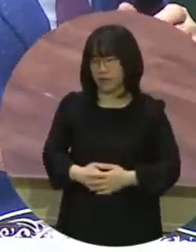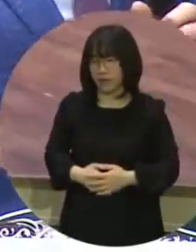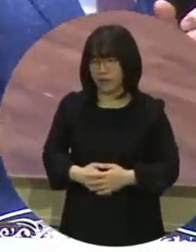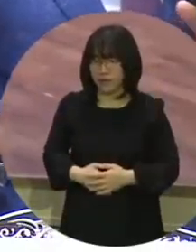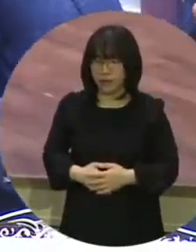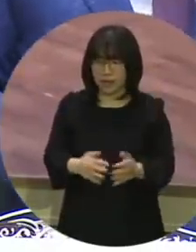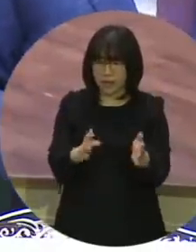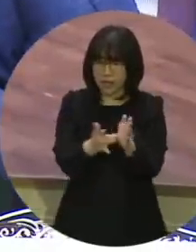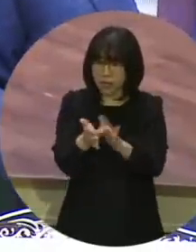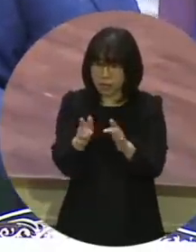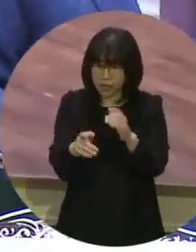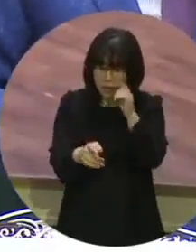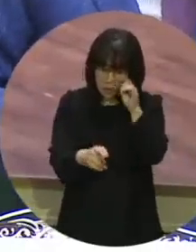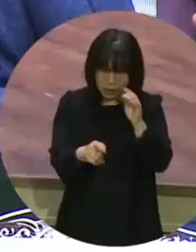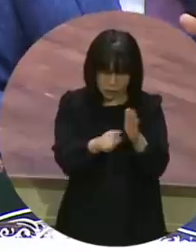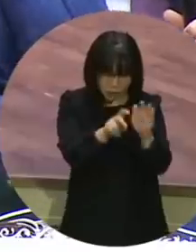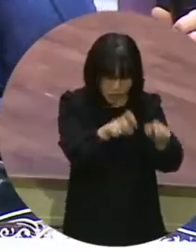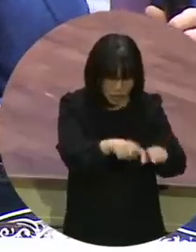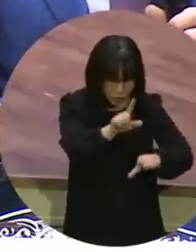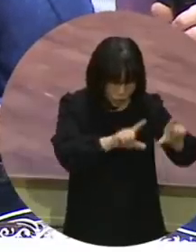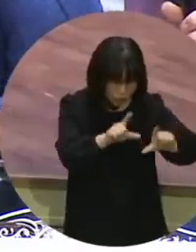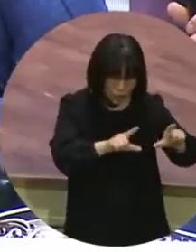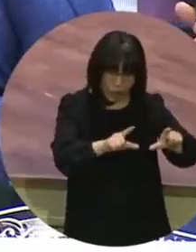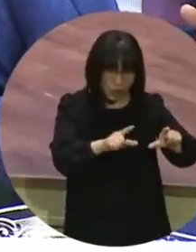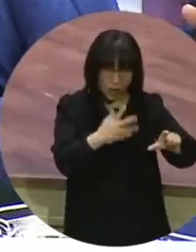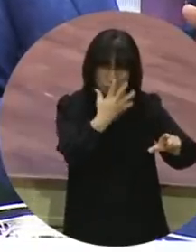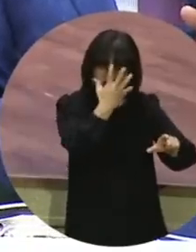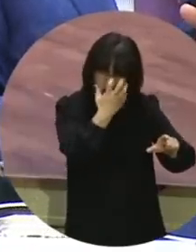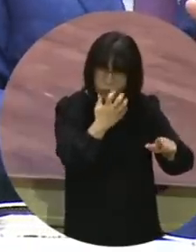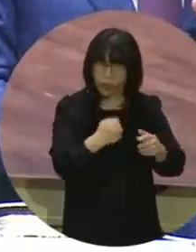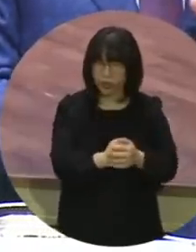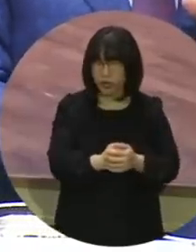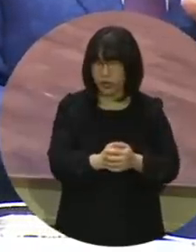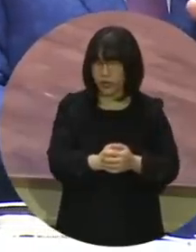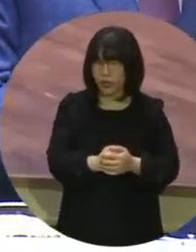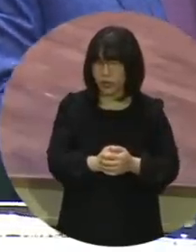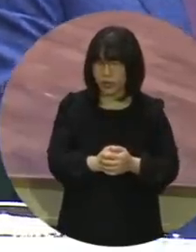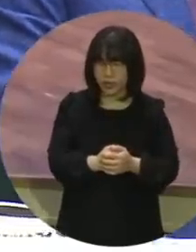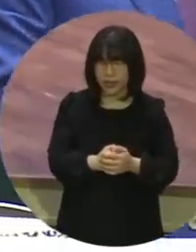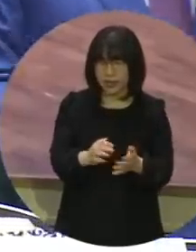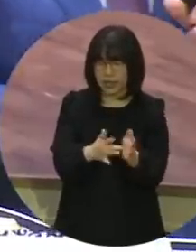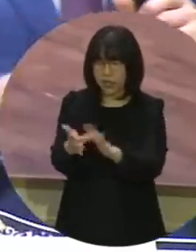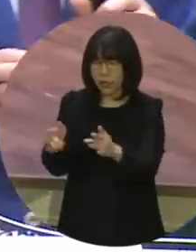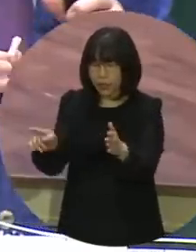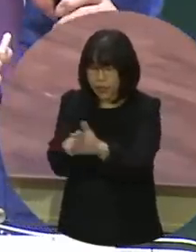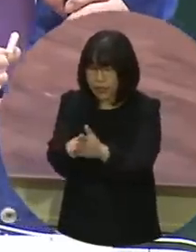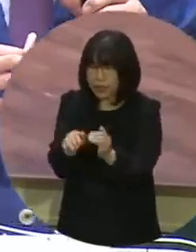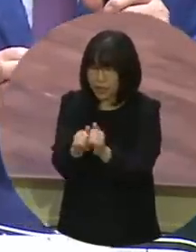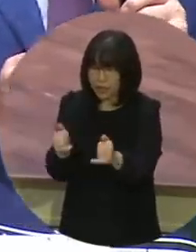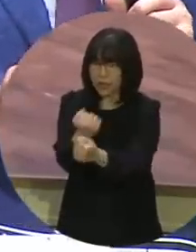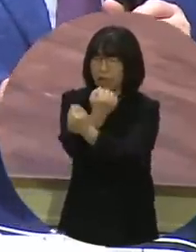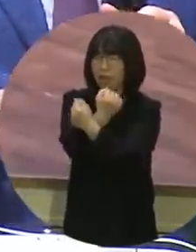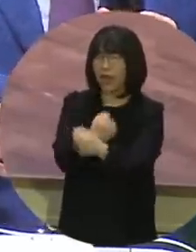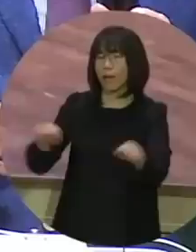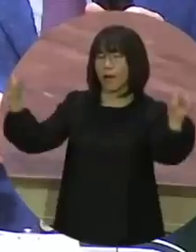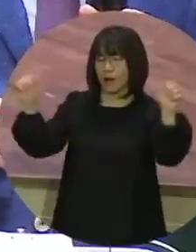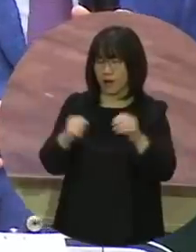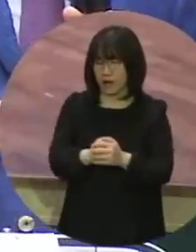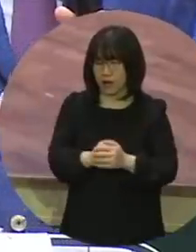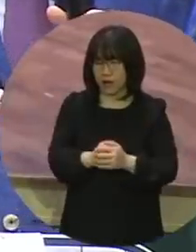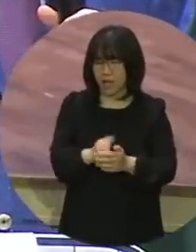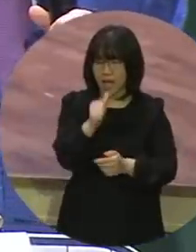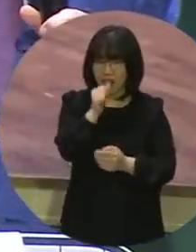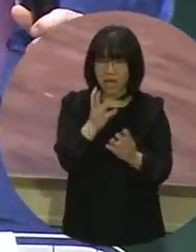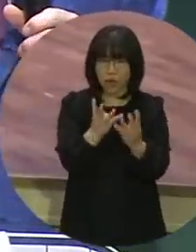이 불신자들하고 달라요. 삶이 달라요. 해방된 자예요. 묶여있는 자하고 해방된 자는 다르죠. 저 교도소